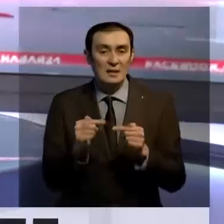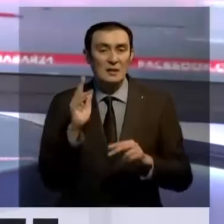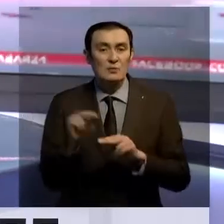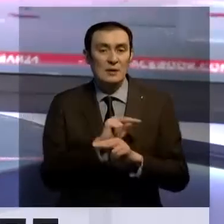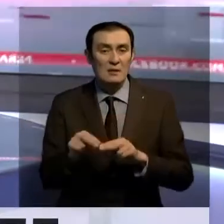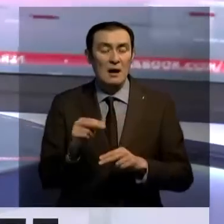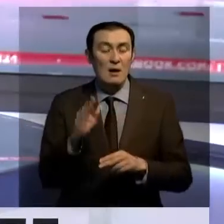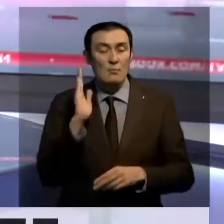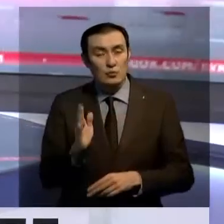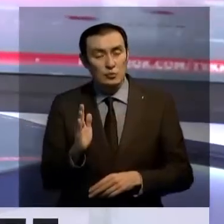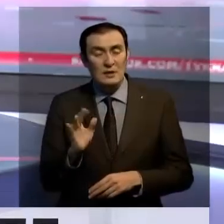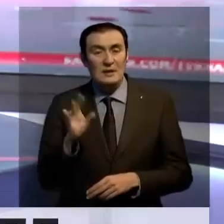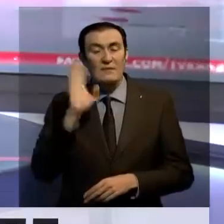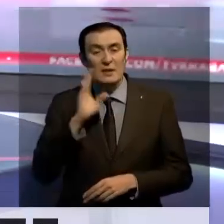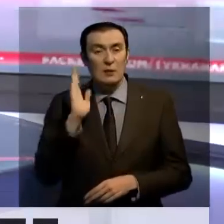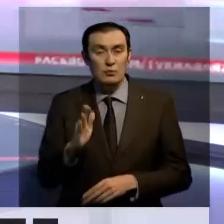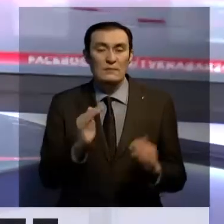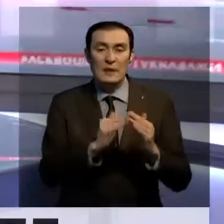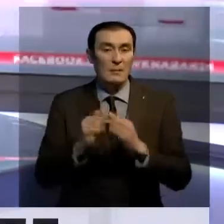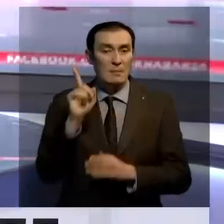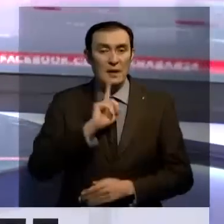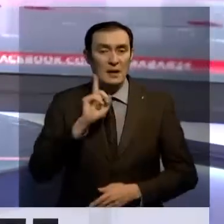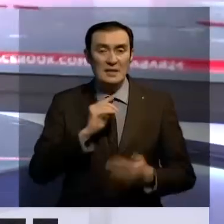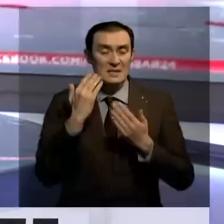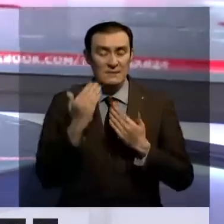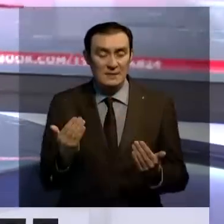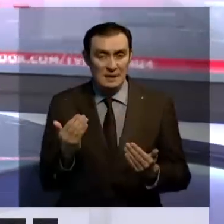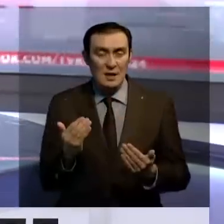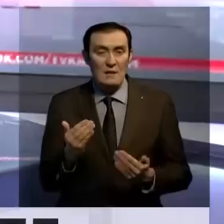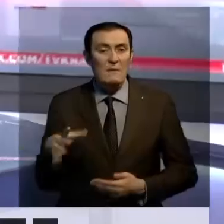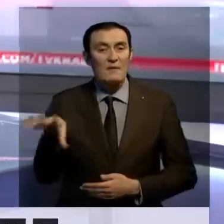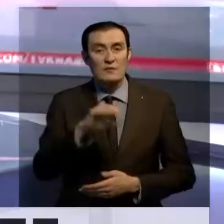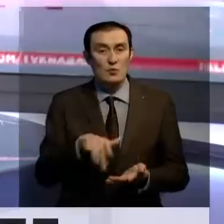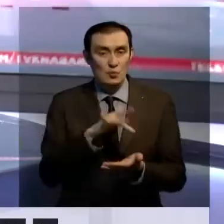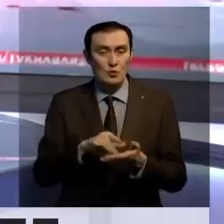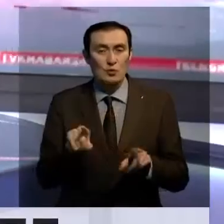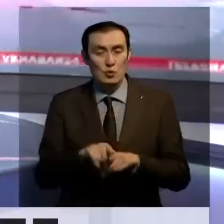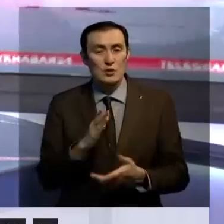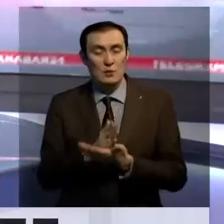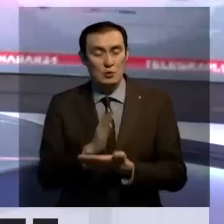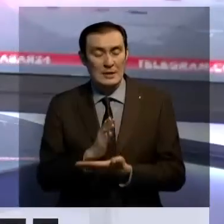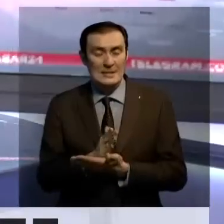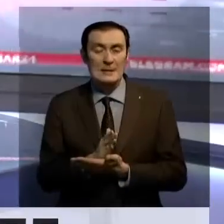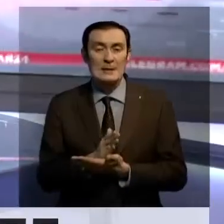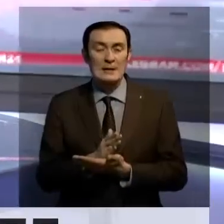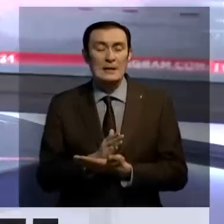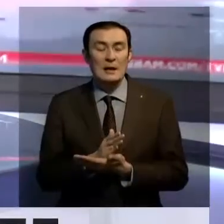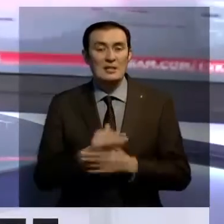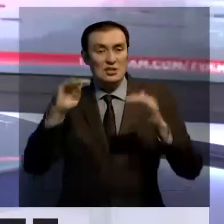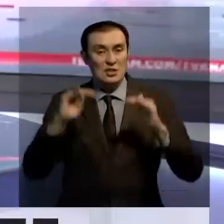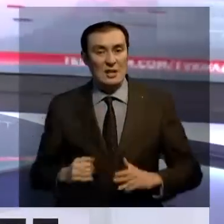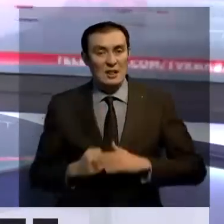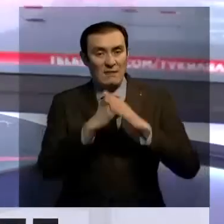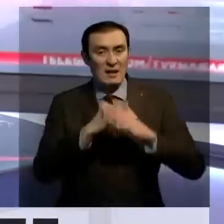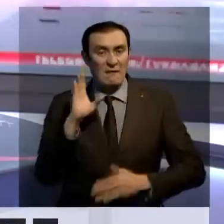устранят аварию и вода появится в домах, еще неизвестно. Кстати, по всему городу также наблюдается снижение давления, то